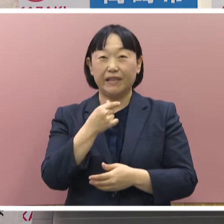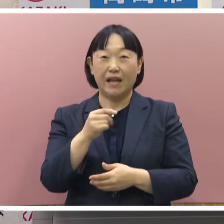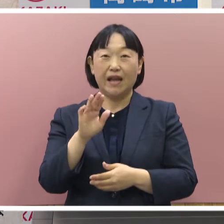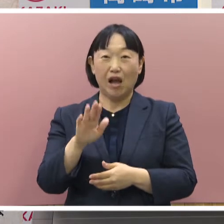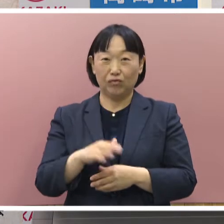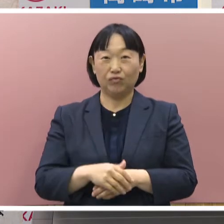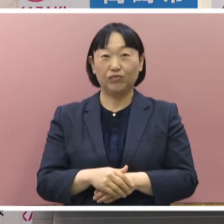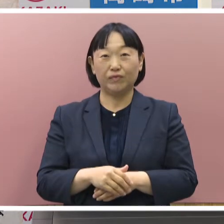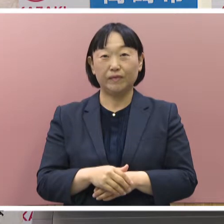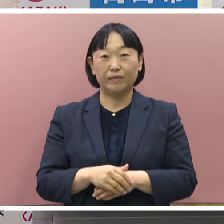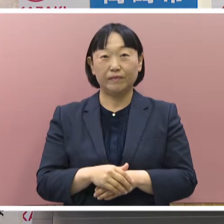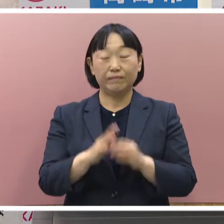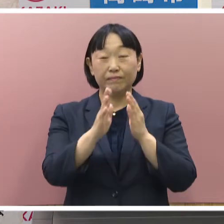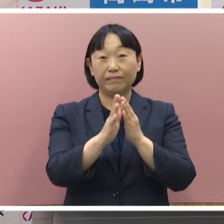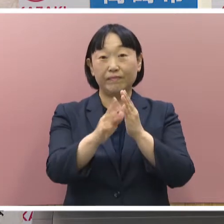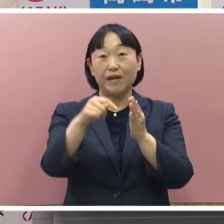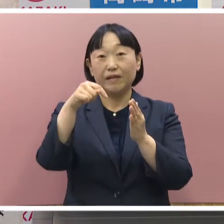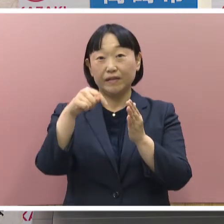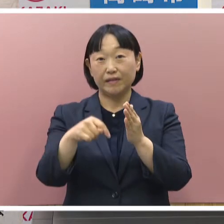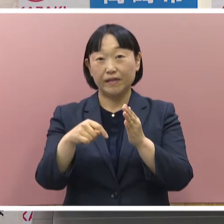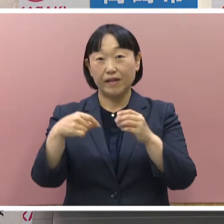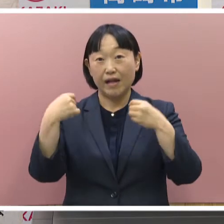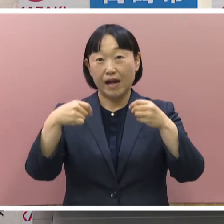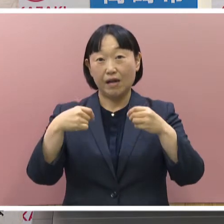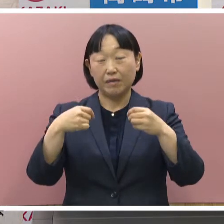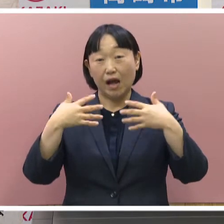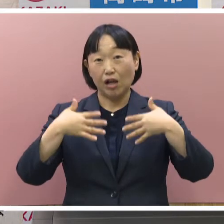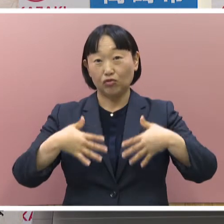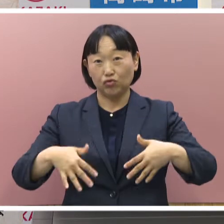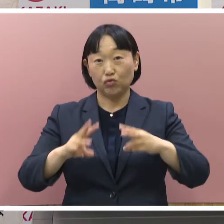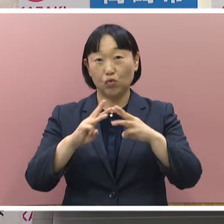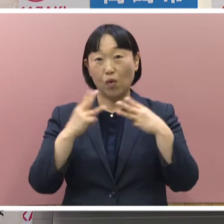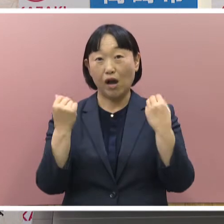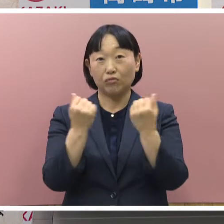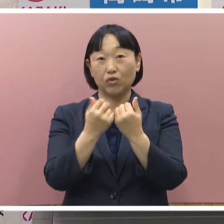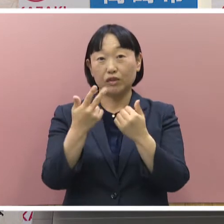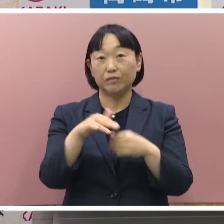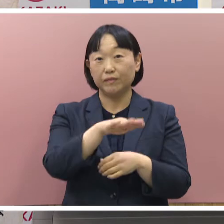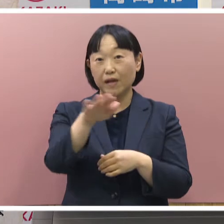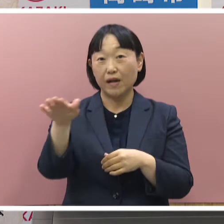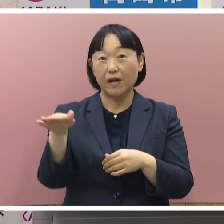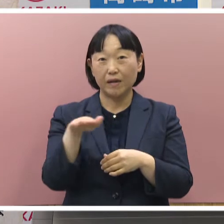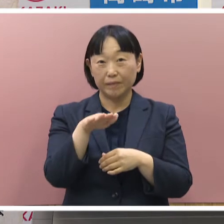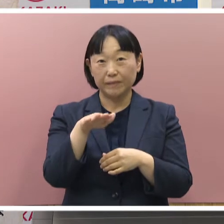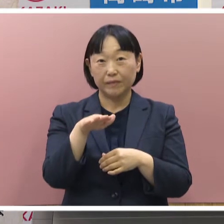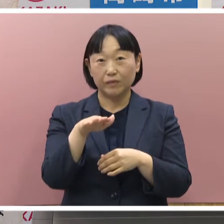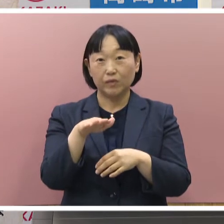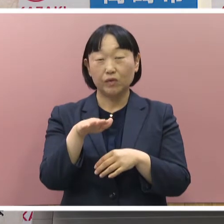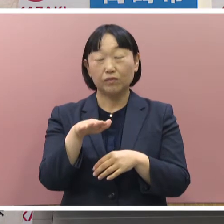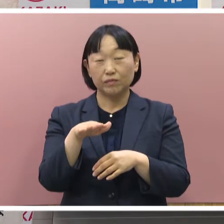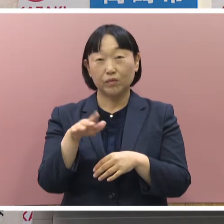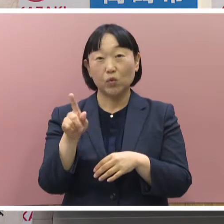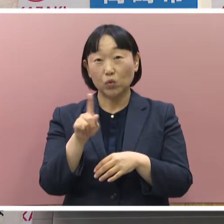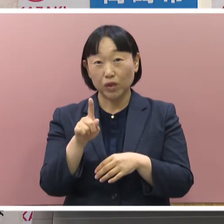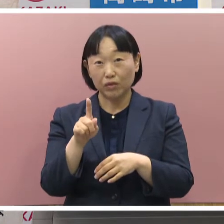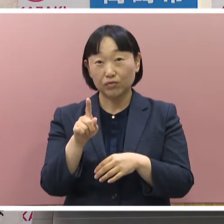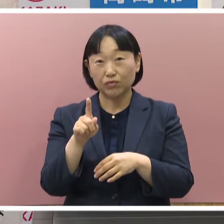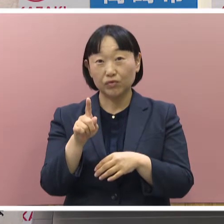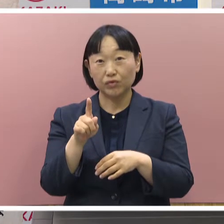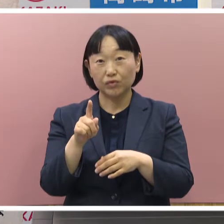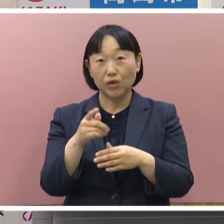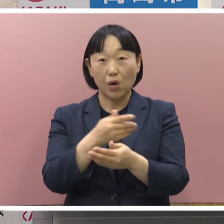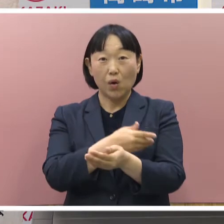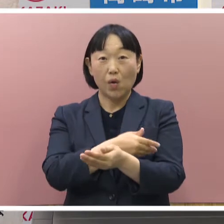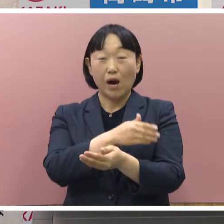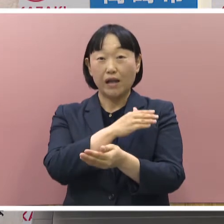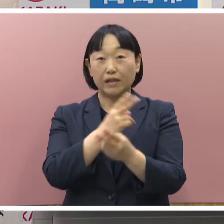列の新たな隊列として、上甲冑ワークショップに参加した市民の方々が、どうする家康岡崎大